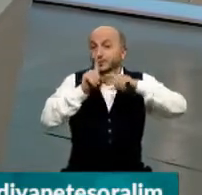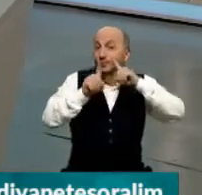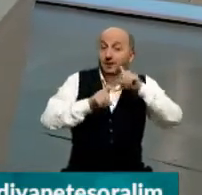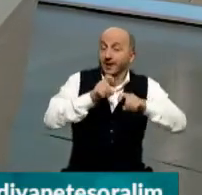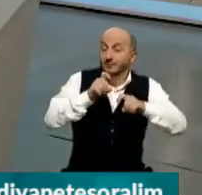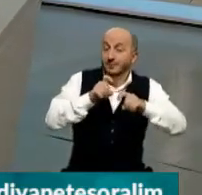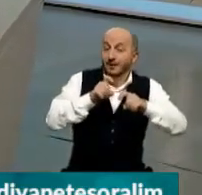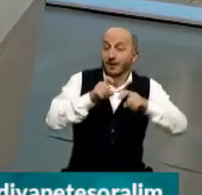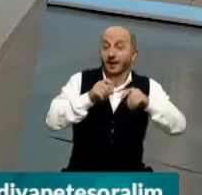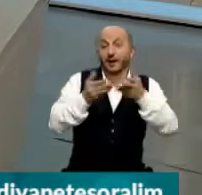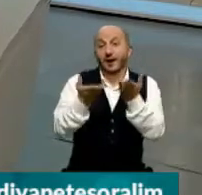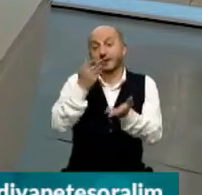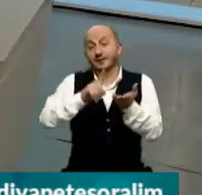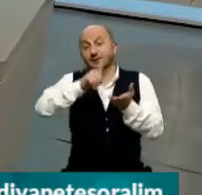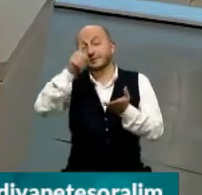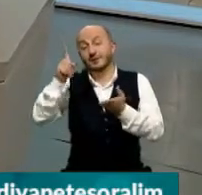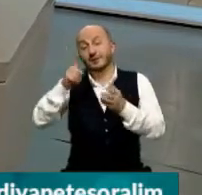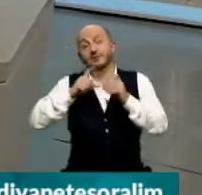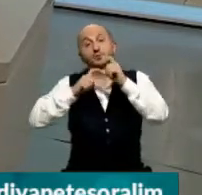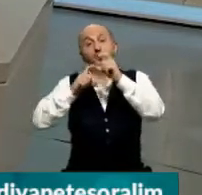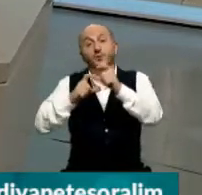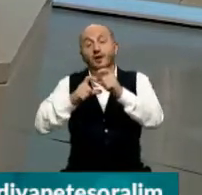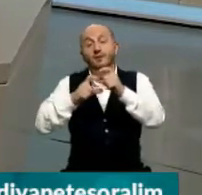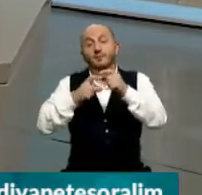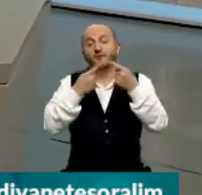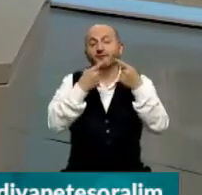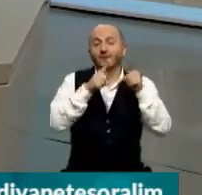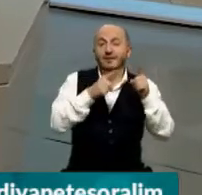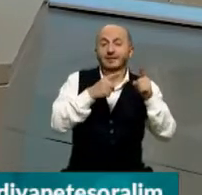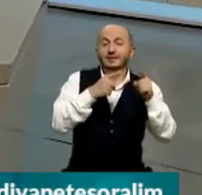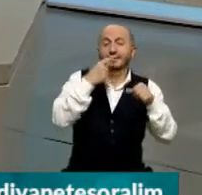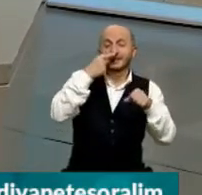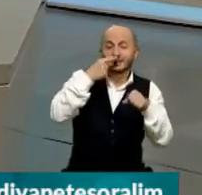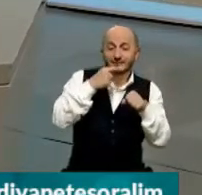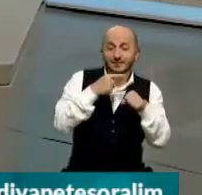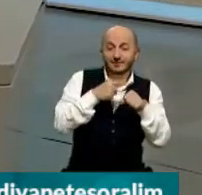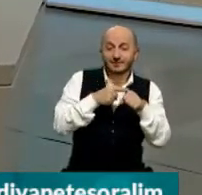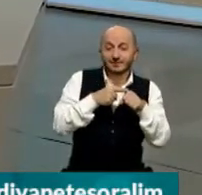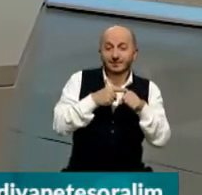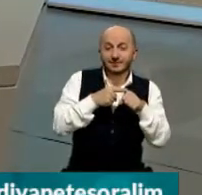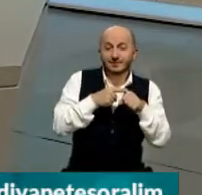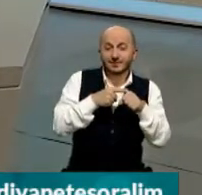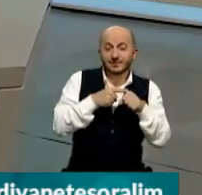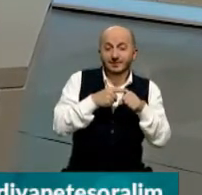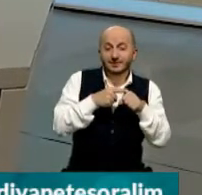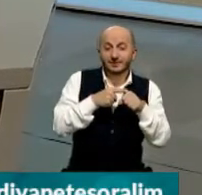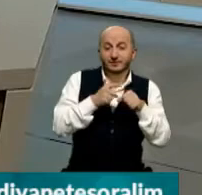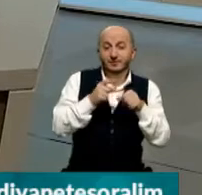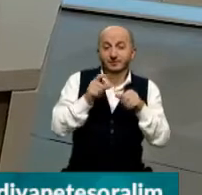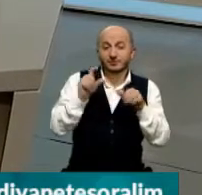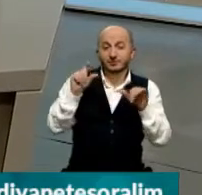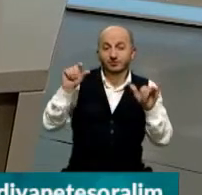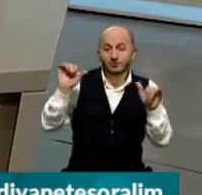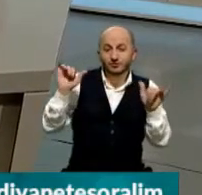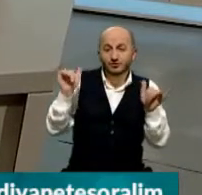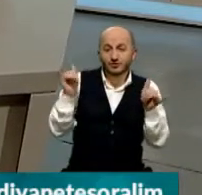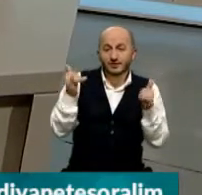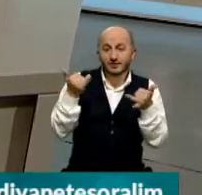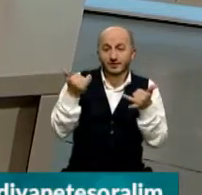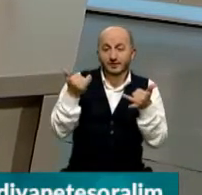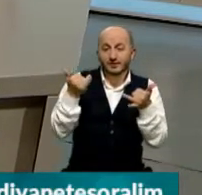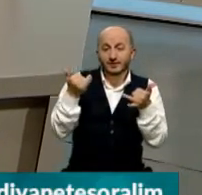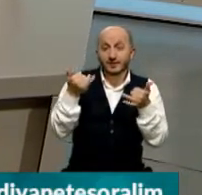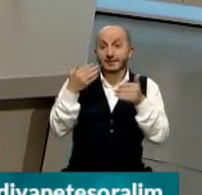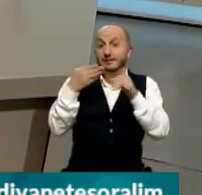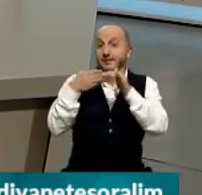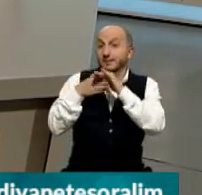yoksa Ahiret. bu ahiretteki boyutuyla alakalı mı sorarsınız? Yani öldüğümüz zaman cennete hani öbür köşeyle de